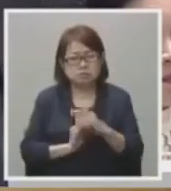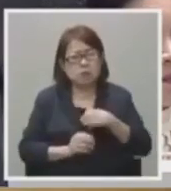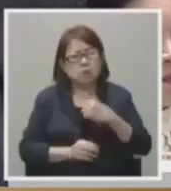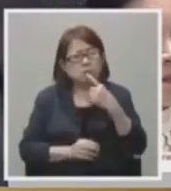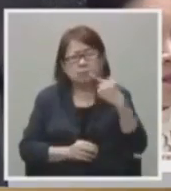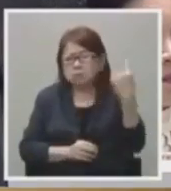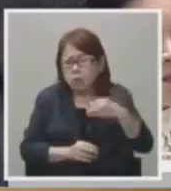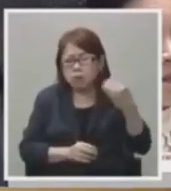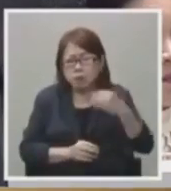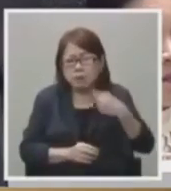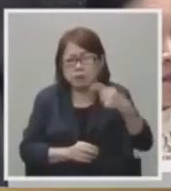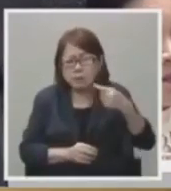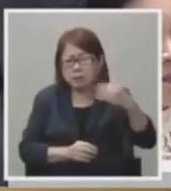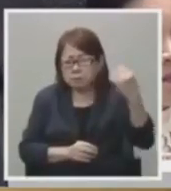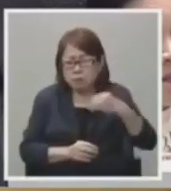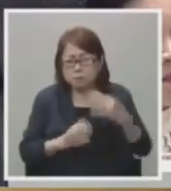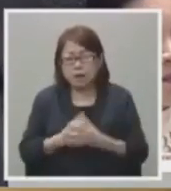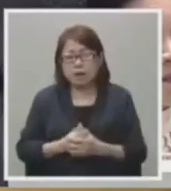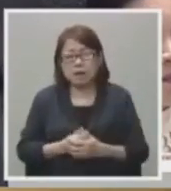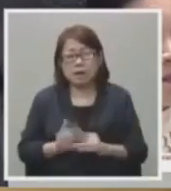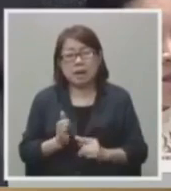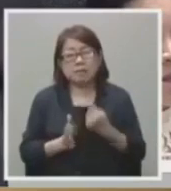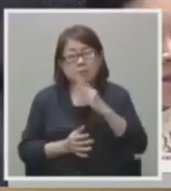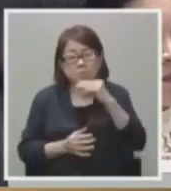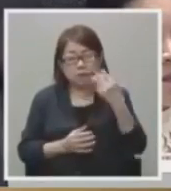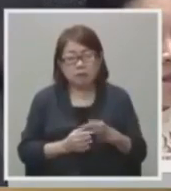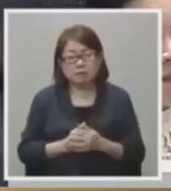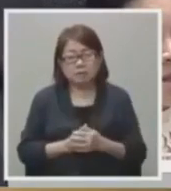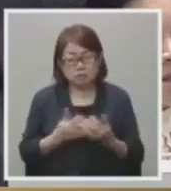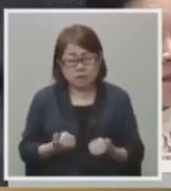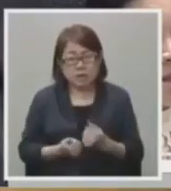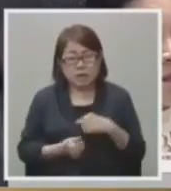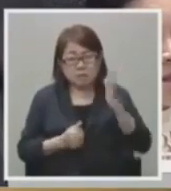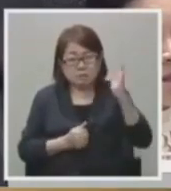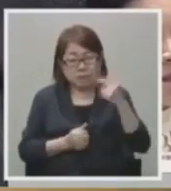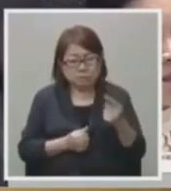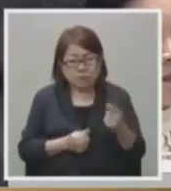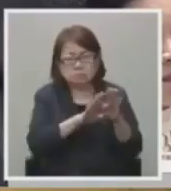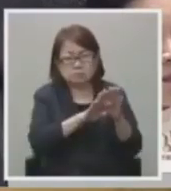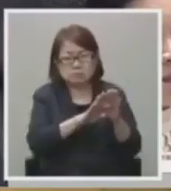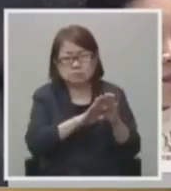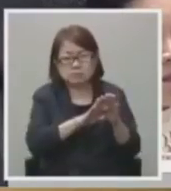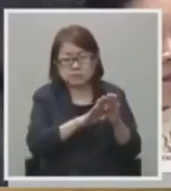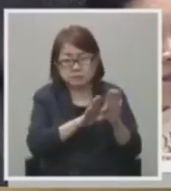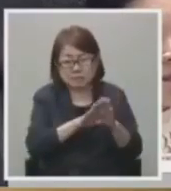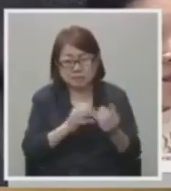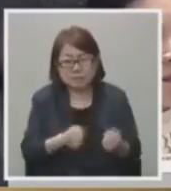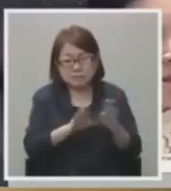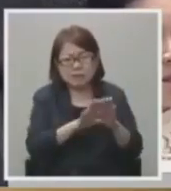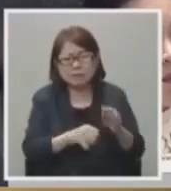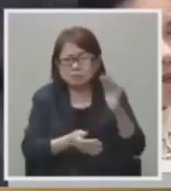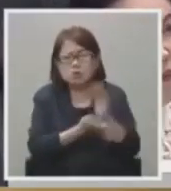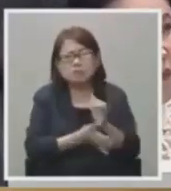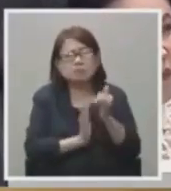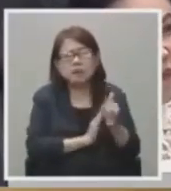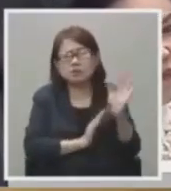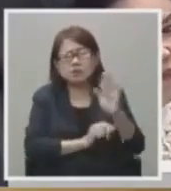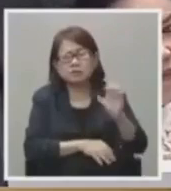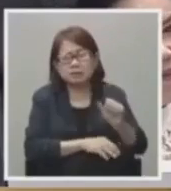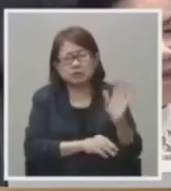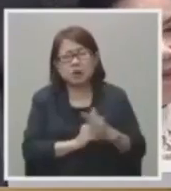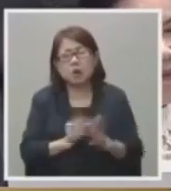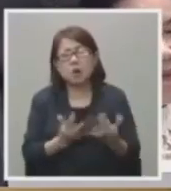พูดก็เปิดพูดวันนี้ปิดเดี๋ยววันนี้ปิดนะตำรวจไม่ต้องไปตามจับบอกตำรวจได้เลยอีกอา